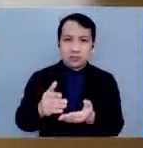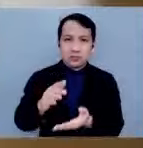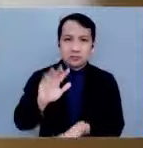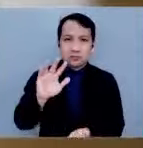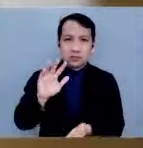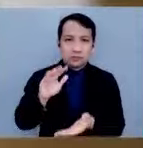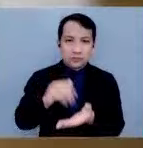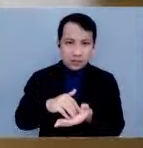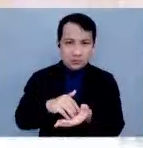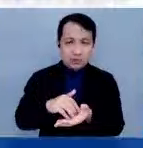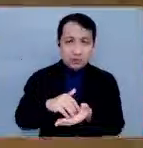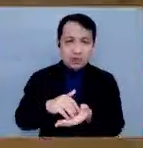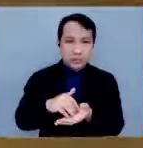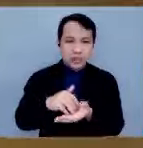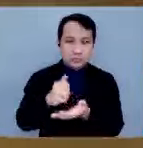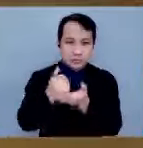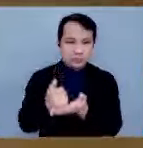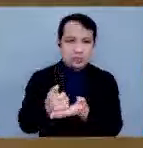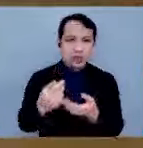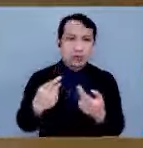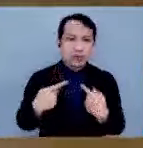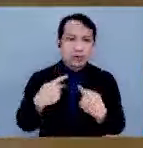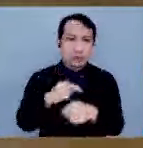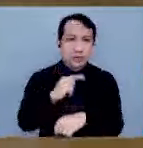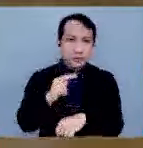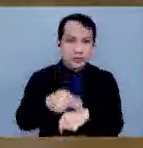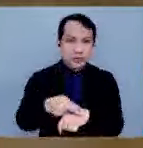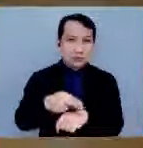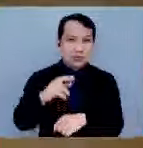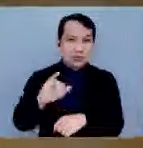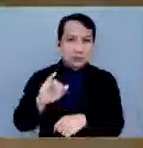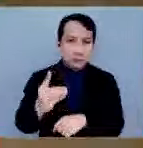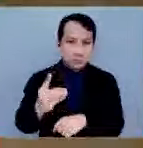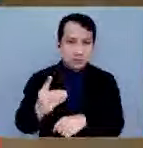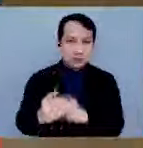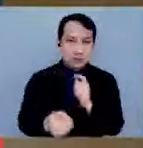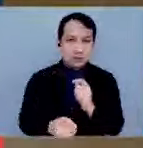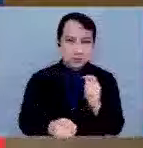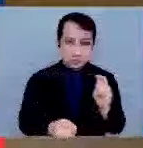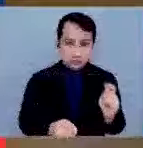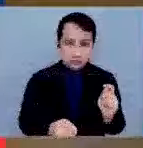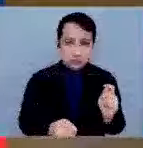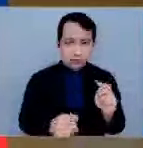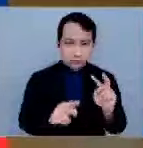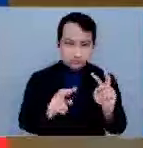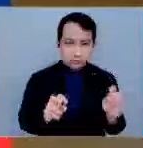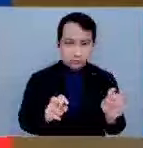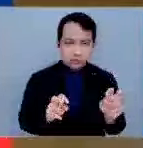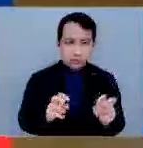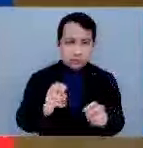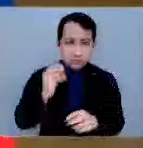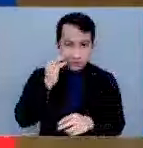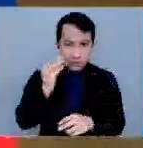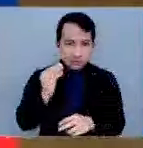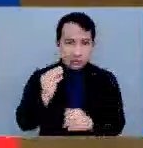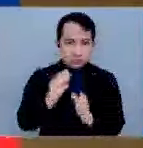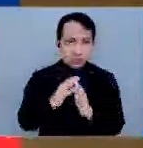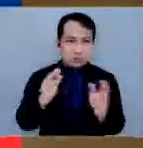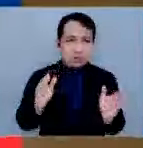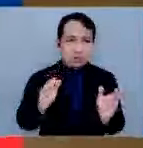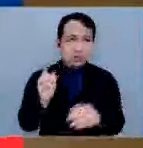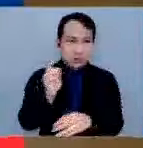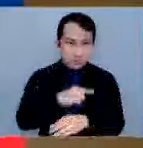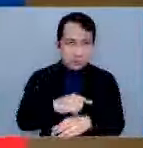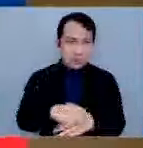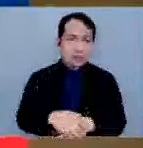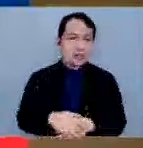ang mga mayroong national ID. Pinost ito sa TikTok. Tinawag naman ito ni Matteo na isang malaking scam. Sa